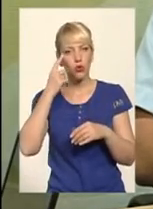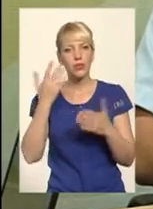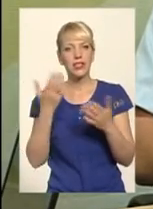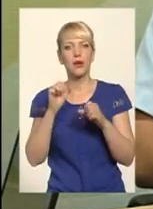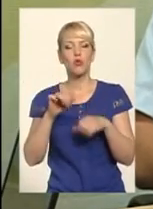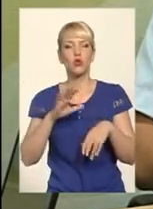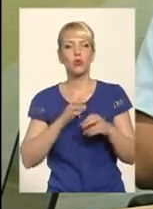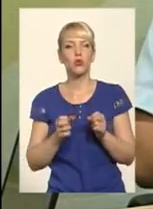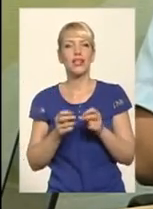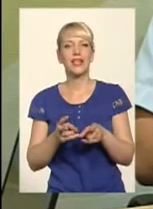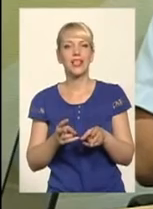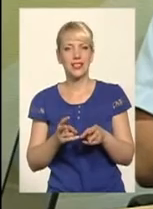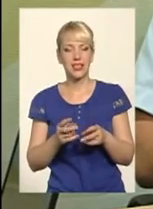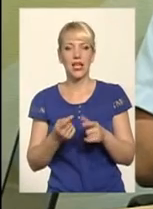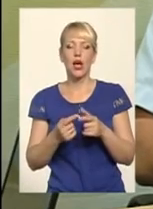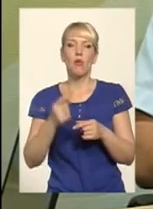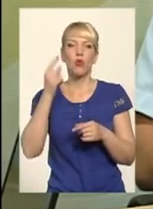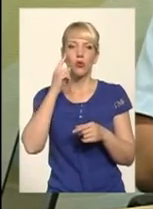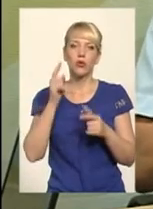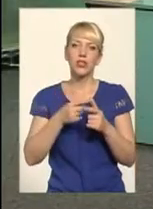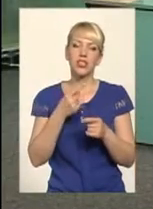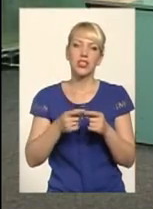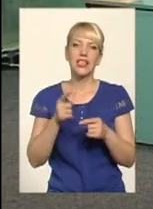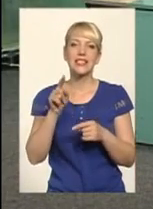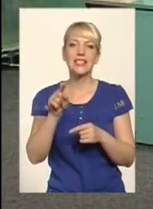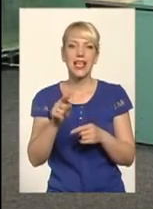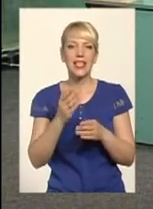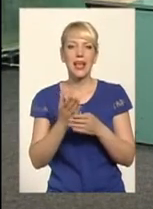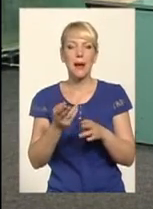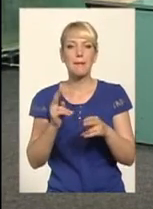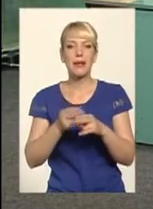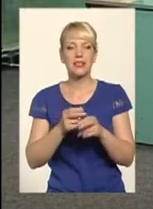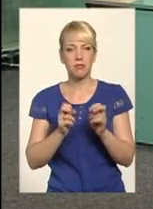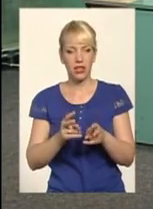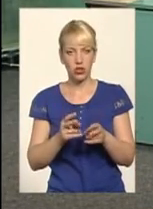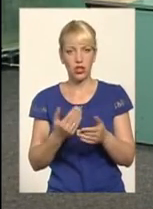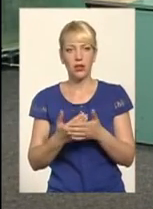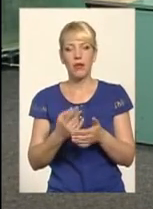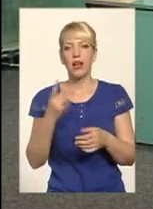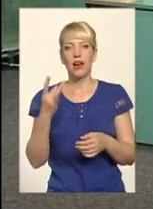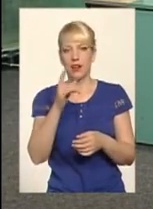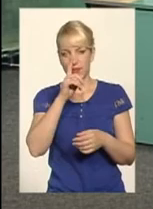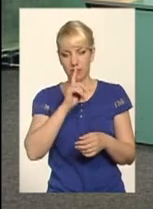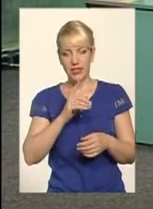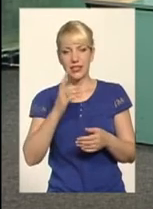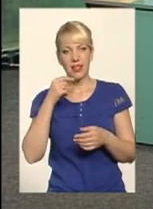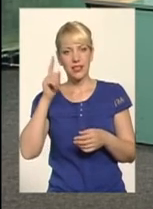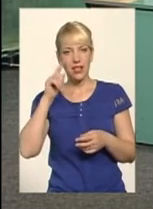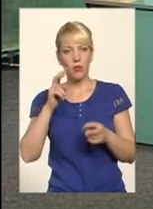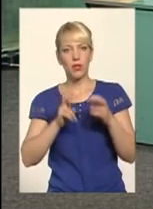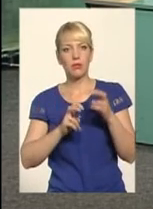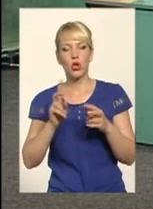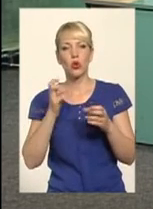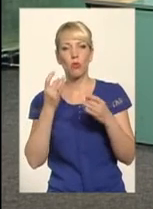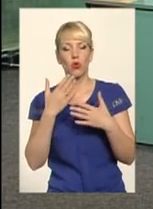ризики, проконтролювати, чи це безпечно. І це треба, і вони це роблять систематично, принаймні там раз в місяць я знаю підприємства, які